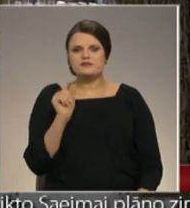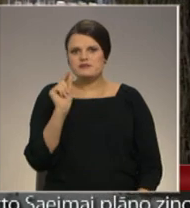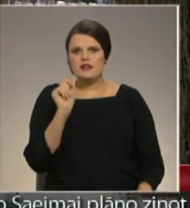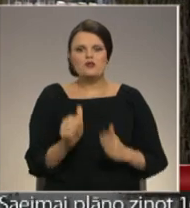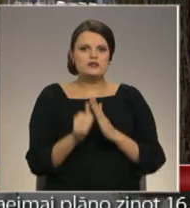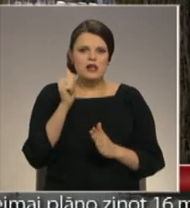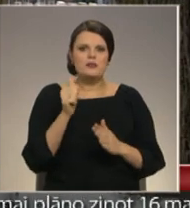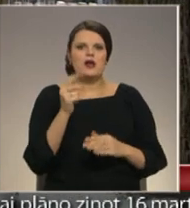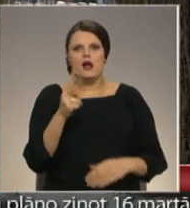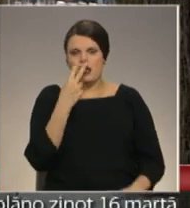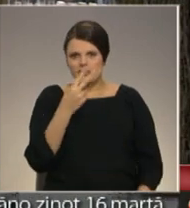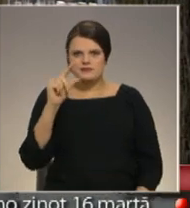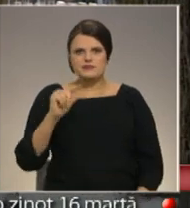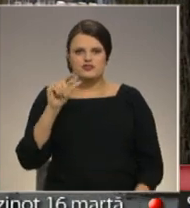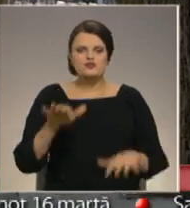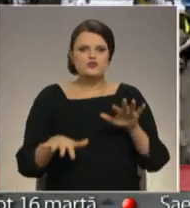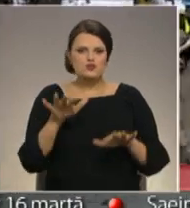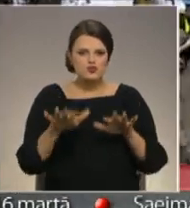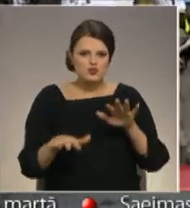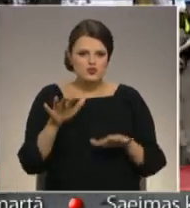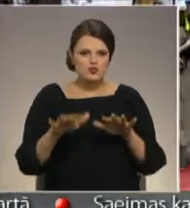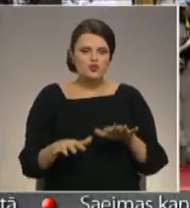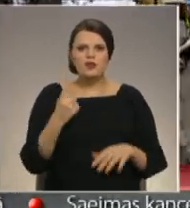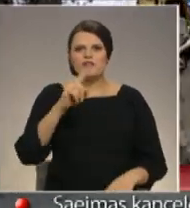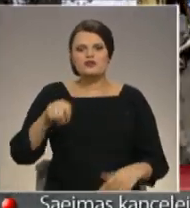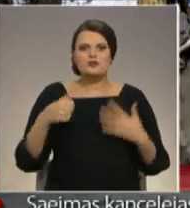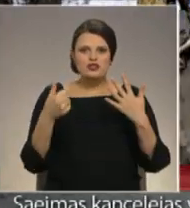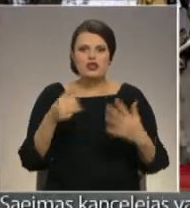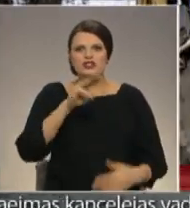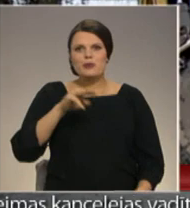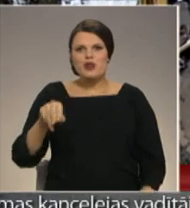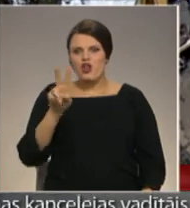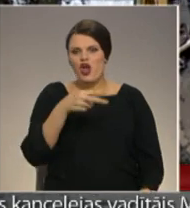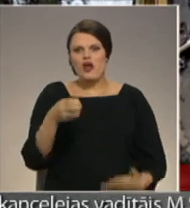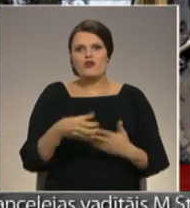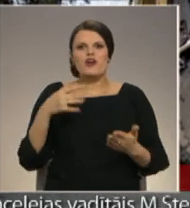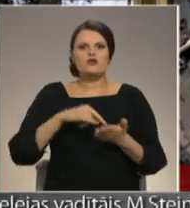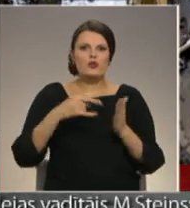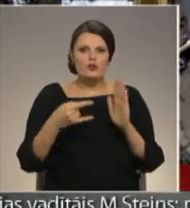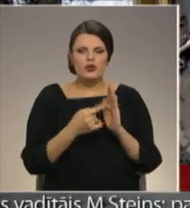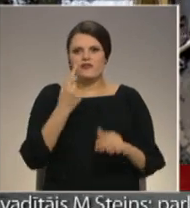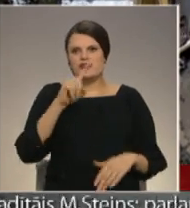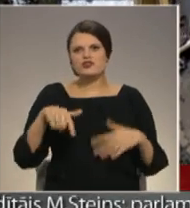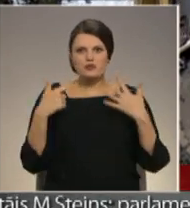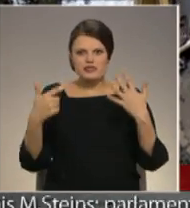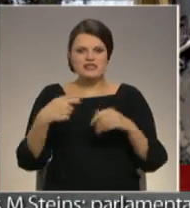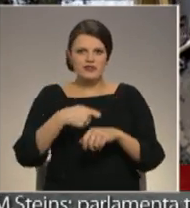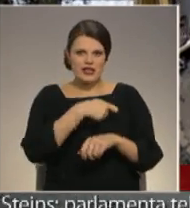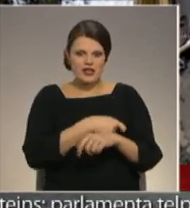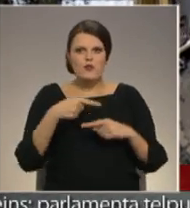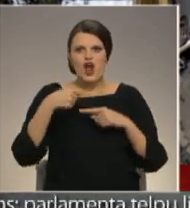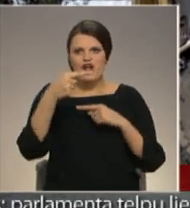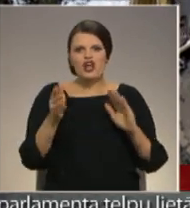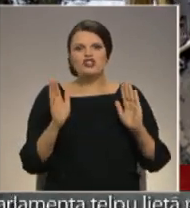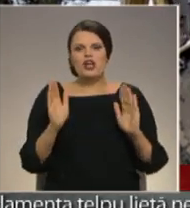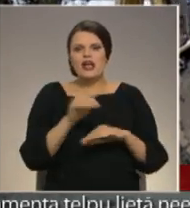nedaudz labāk, jo, kā jūs redzēt, mazāk ir dubļi un 1,6 miljonus eiro vērto projektu, kurā 1,7 km garš